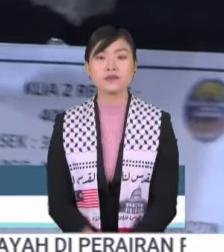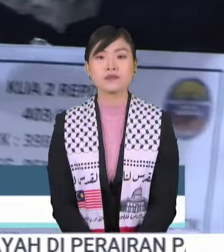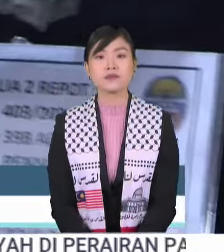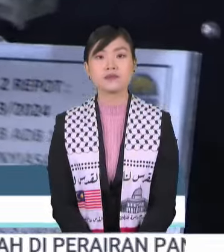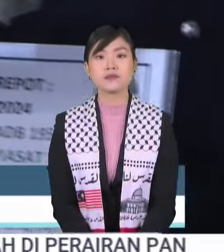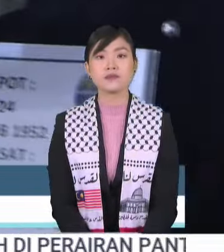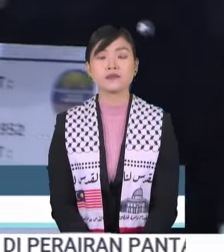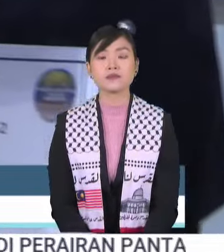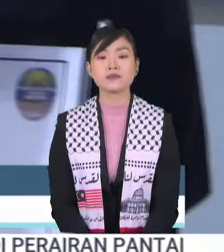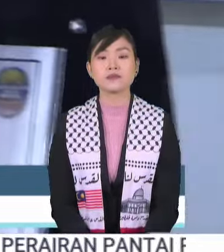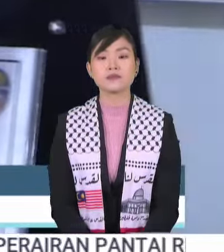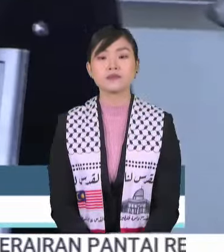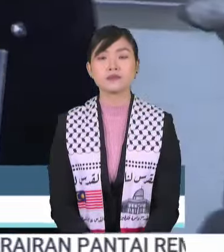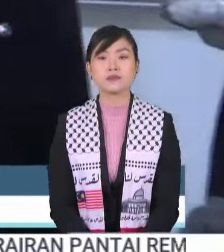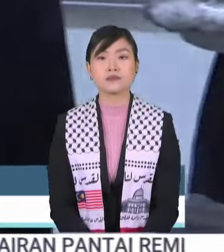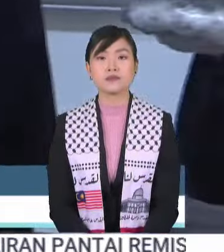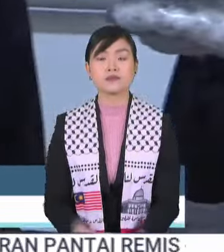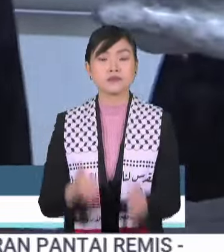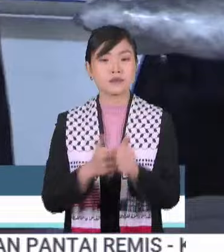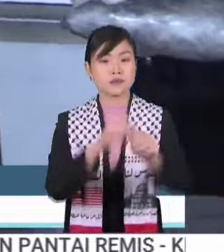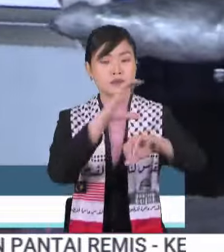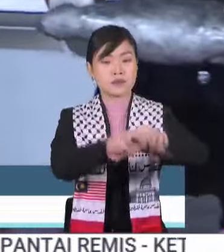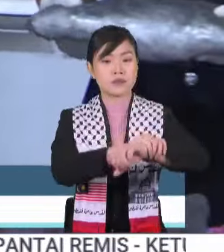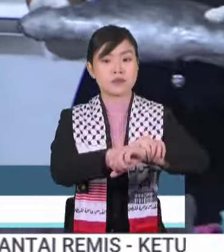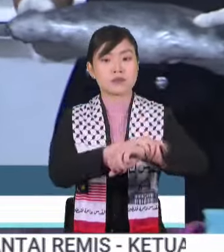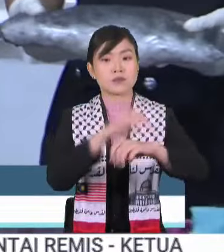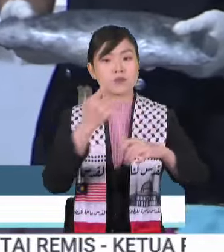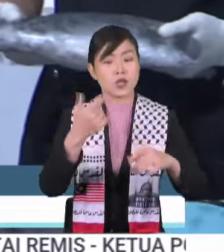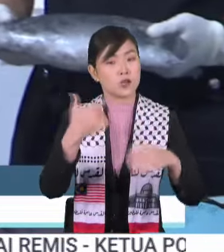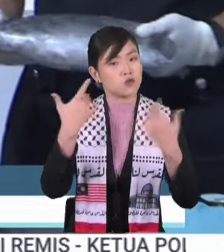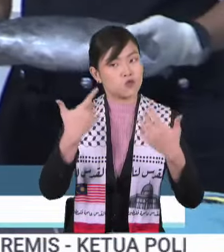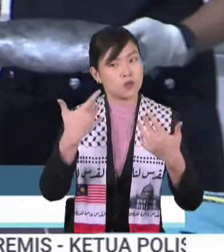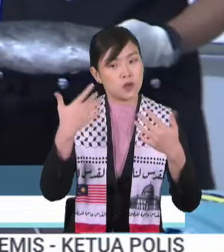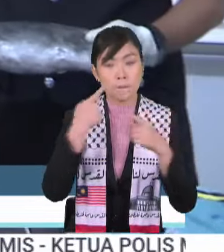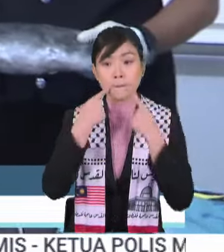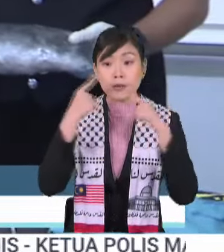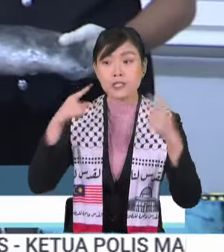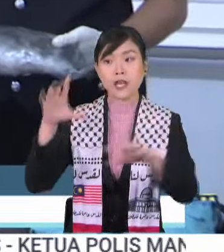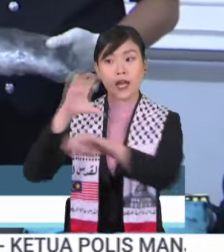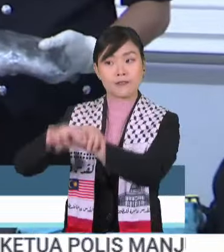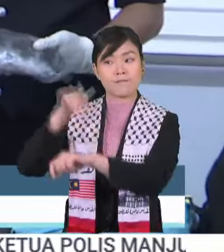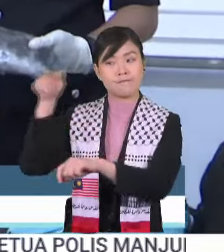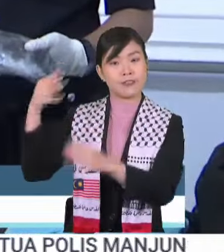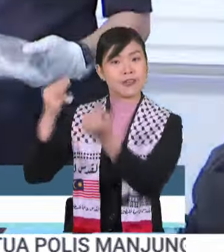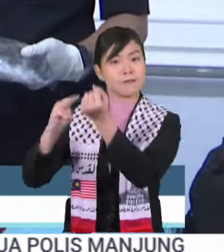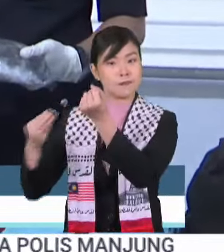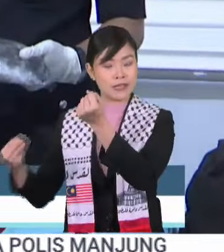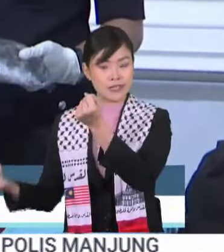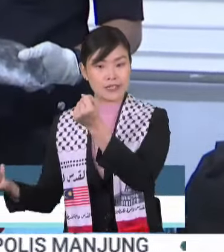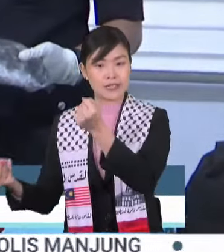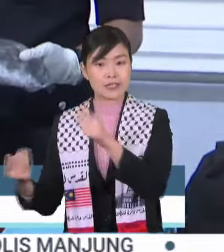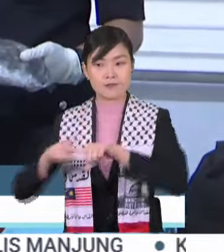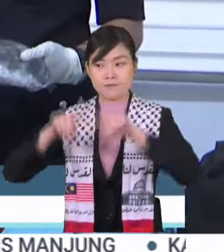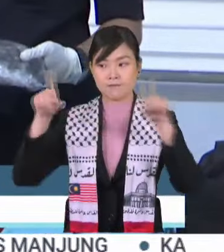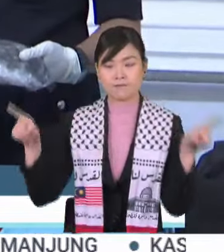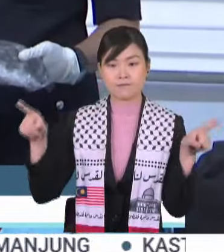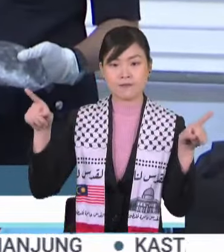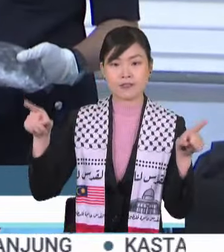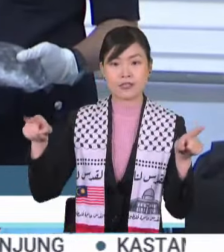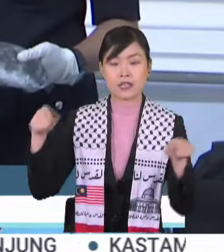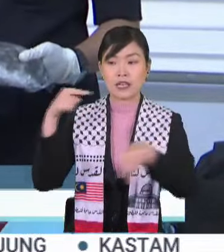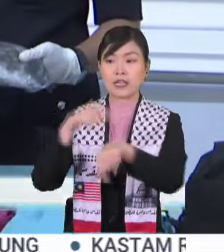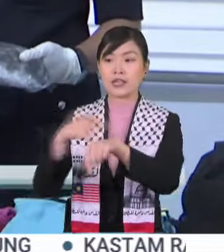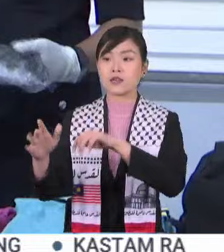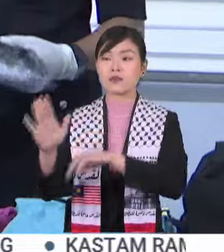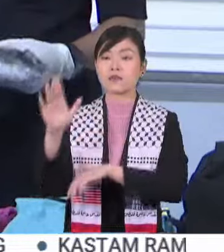kemiri susulan penangkapan itu polis berjaya menahan Rakan suspek yang berlepas kemiri menerusi penerbangan berasingan pada pukul 9 pagi